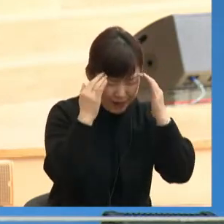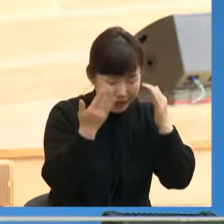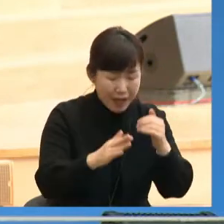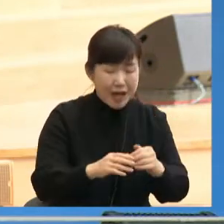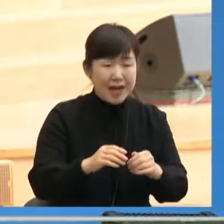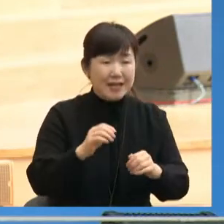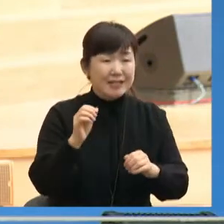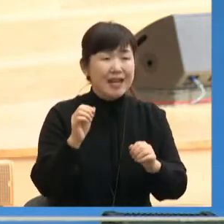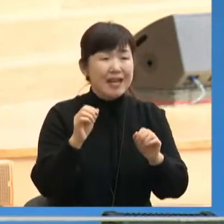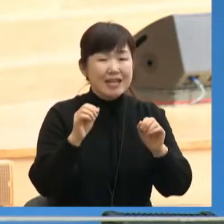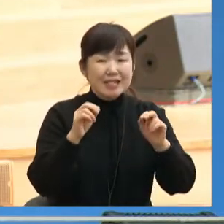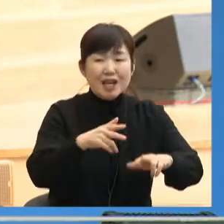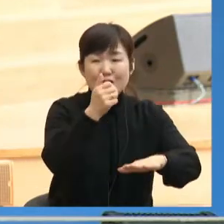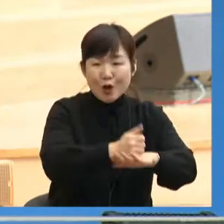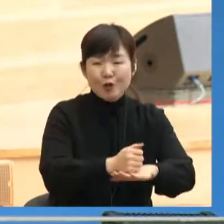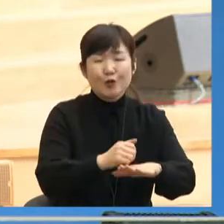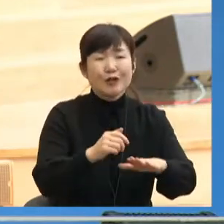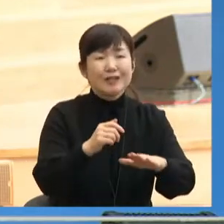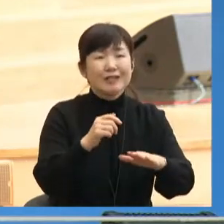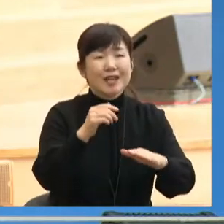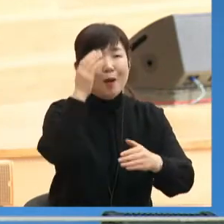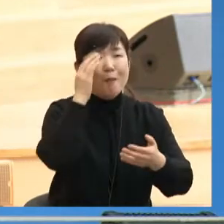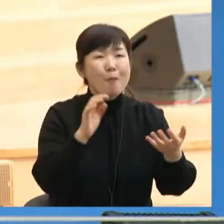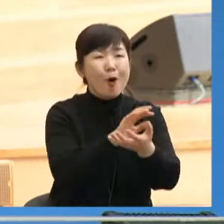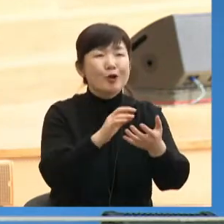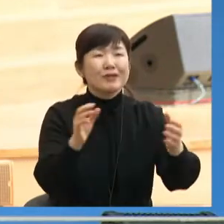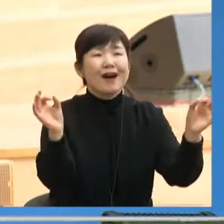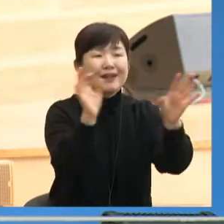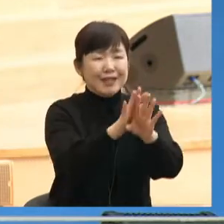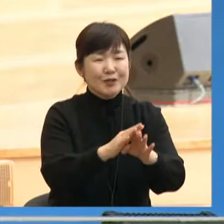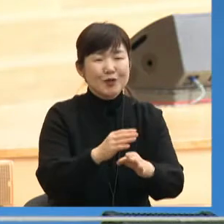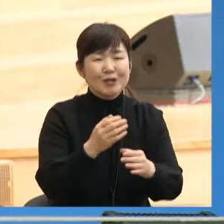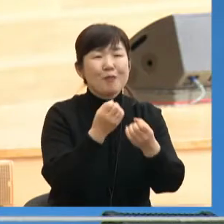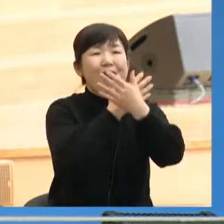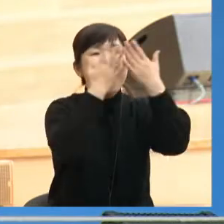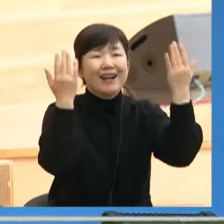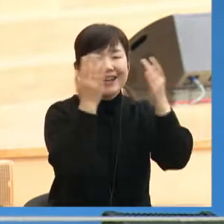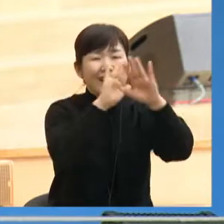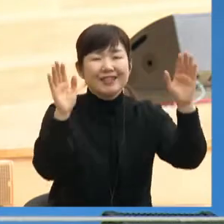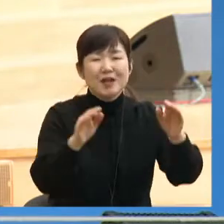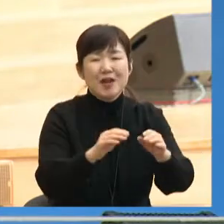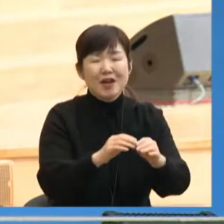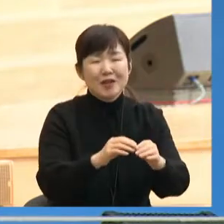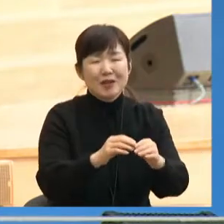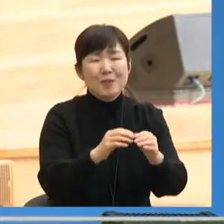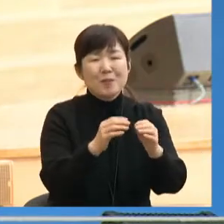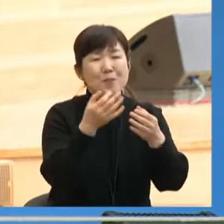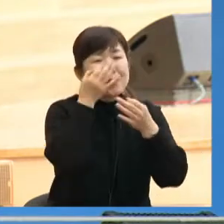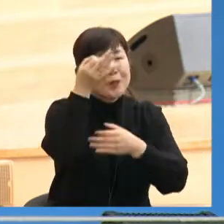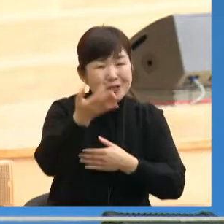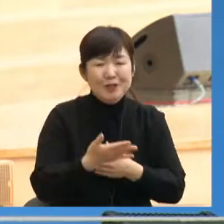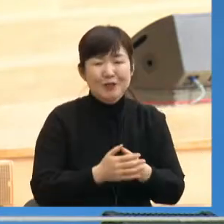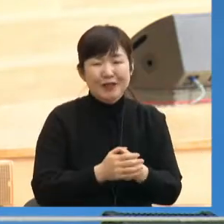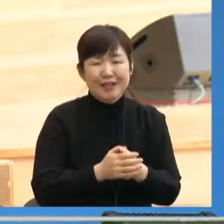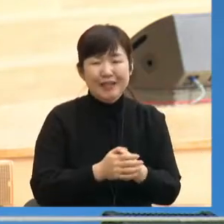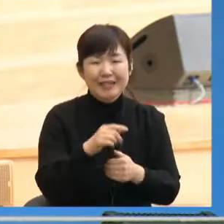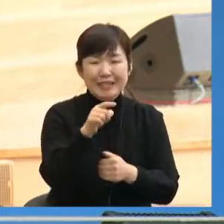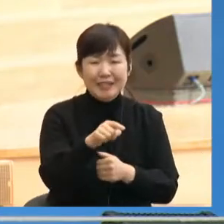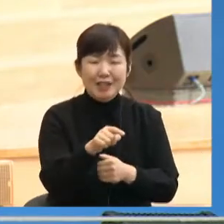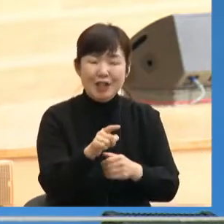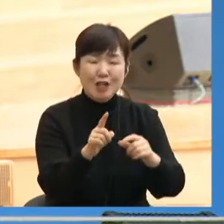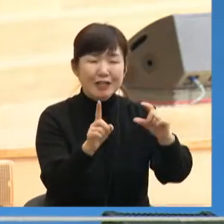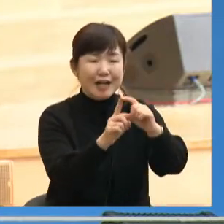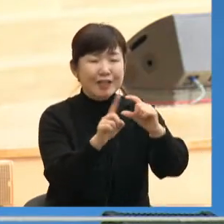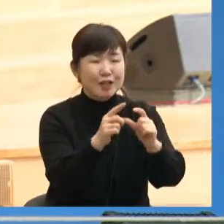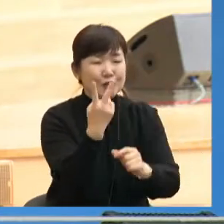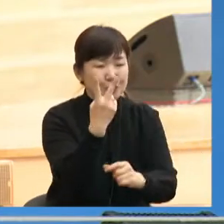가운데도 먹구름이 걷히고 청명한 하늘이 그 앞에 펼쳐지는 겁니다. 이것을 여러분 우리는 뭐라고 하죠? 두 글자로